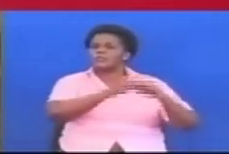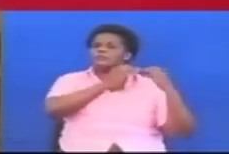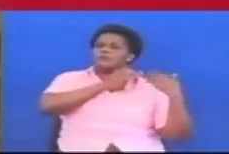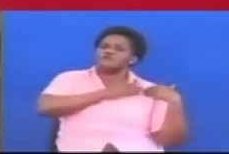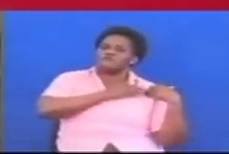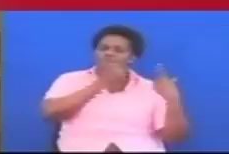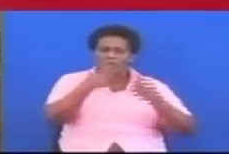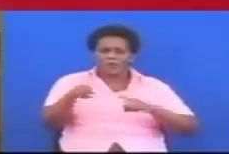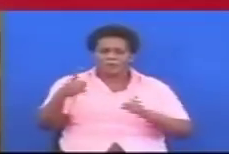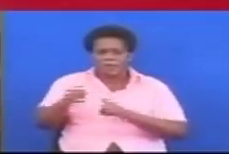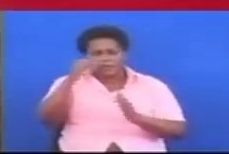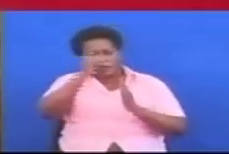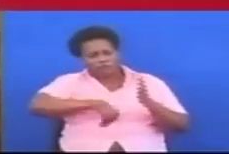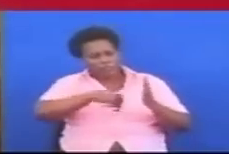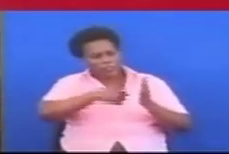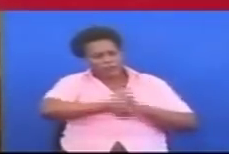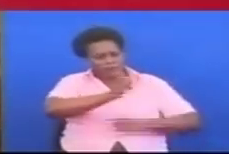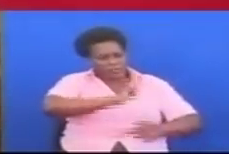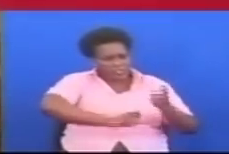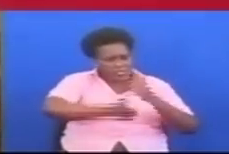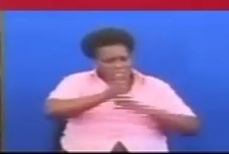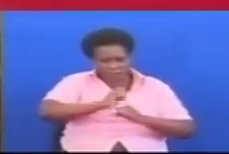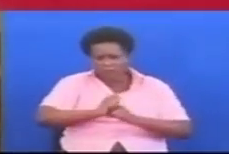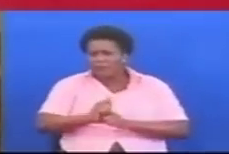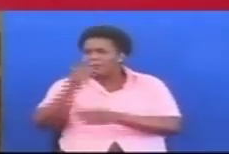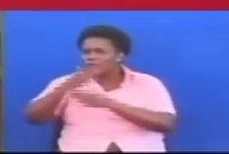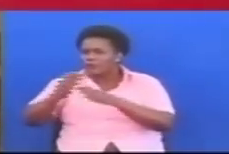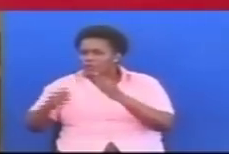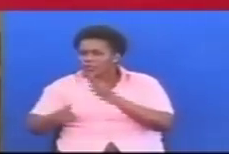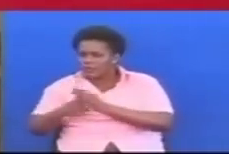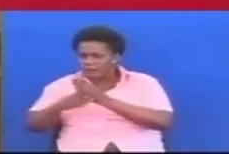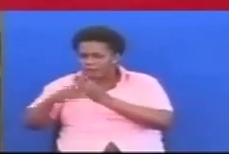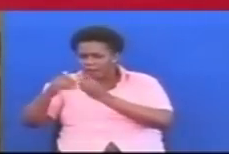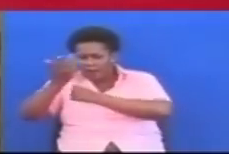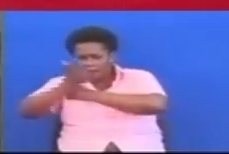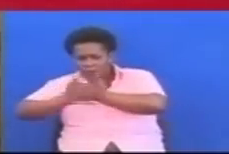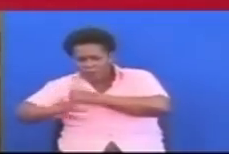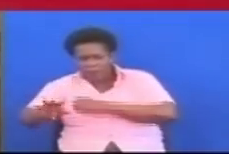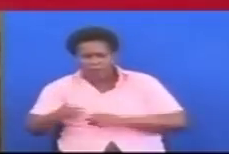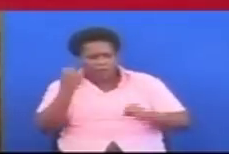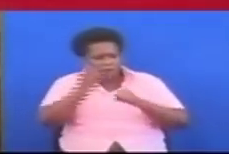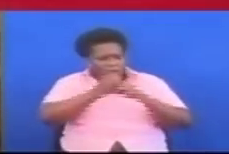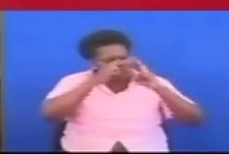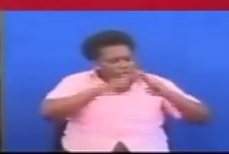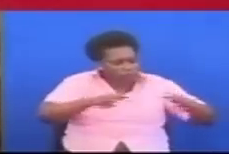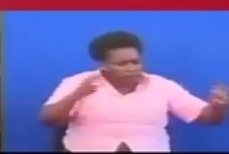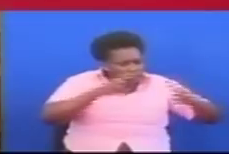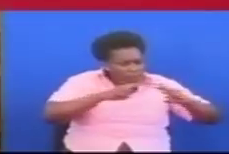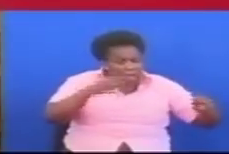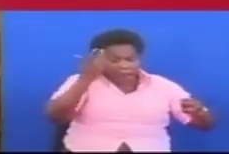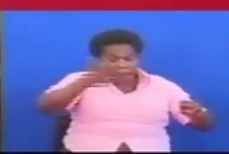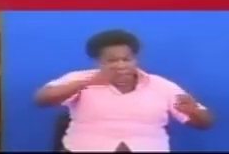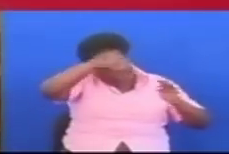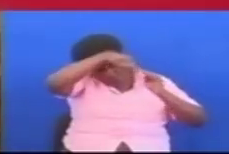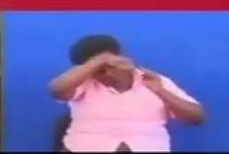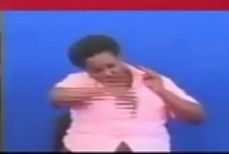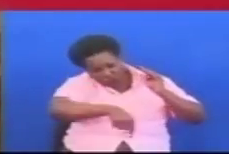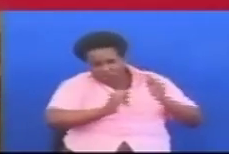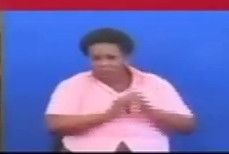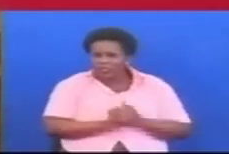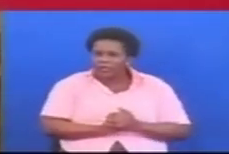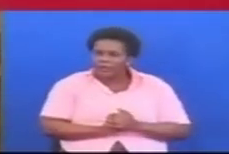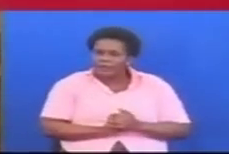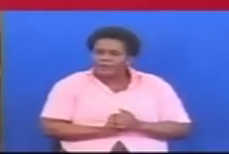kuchimba visima, kujenga mabwawa, kufanya utafiti wa maji chini ya ardhi na kupunguza ubora wa udongo kwa ajili ya shughuli za